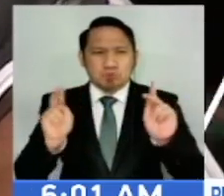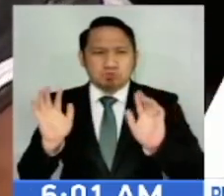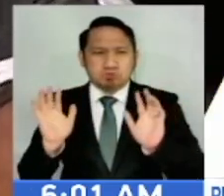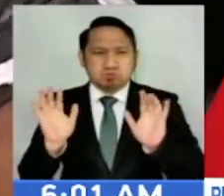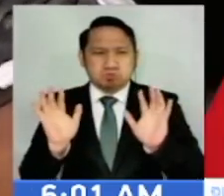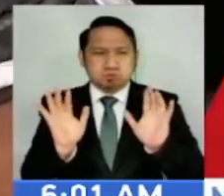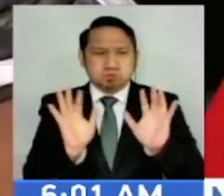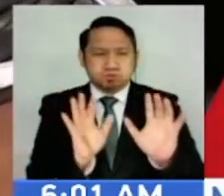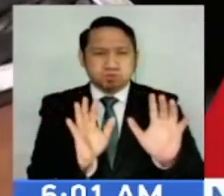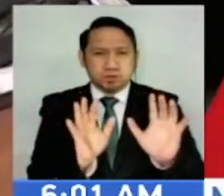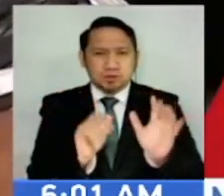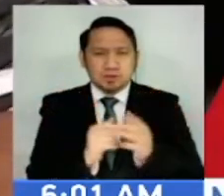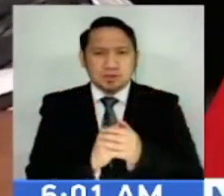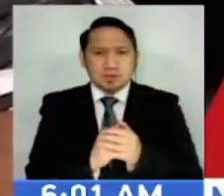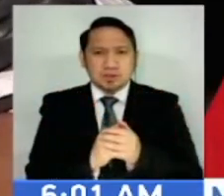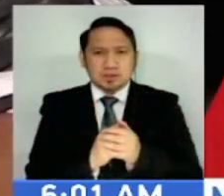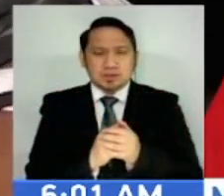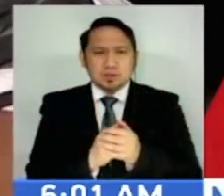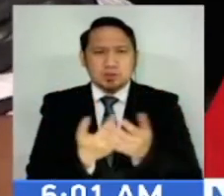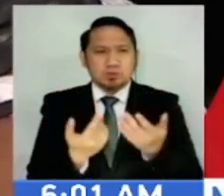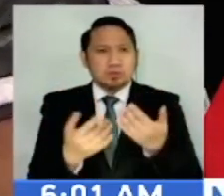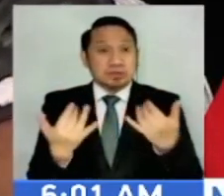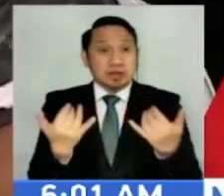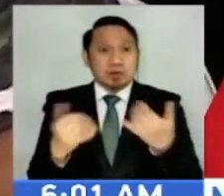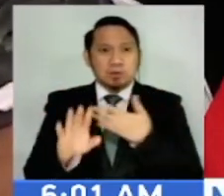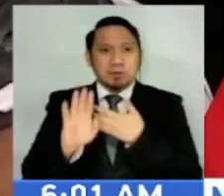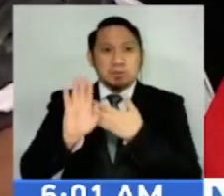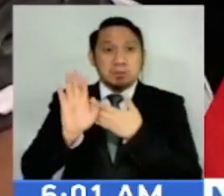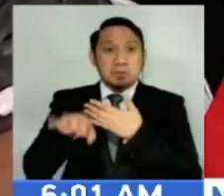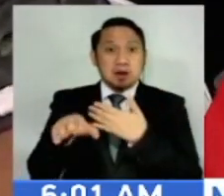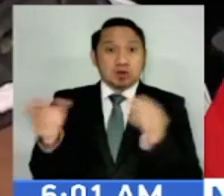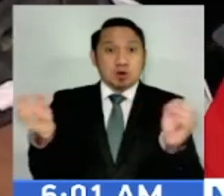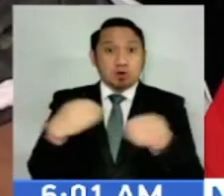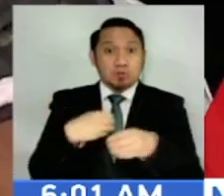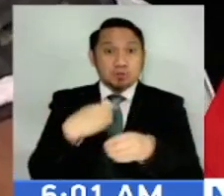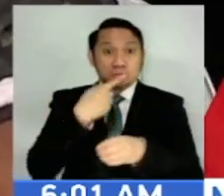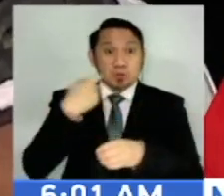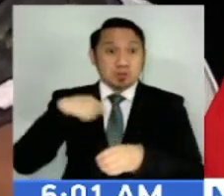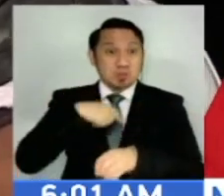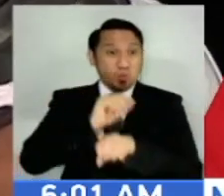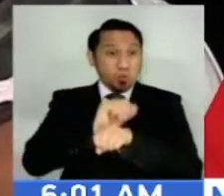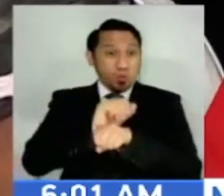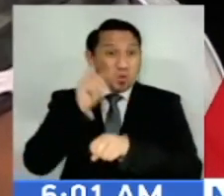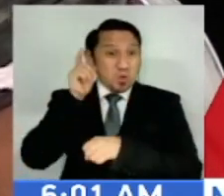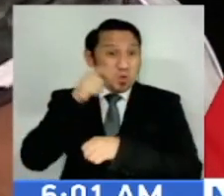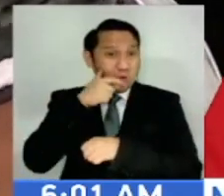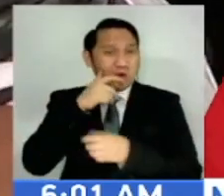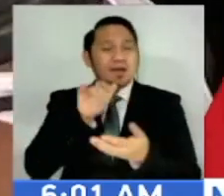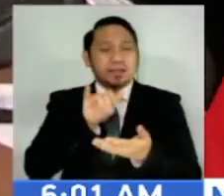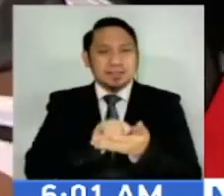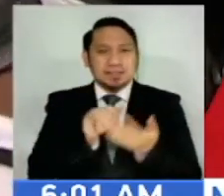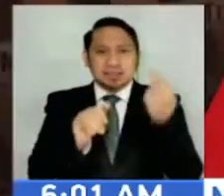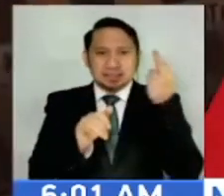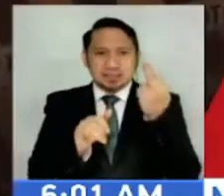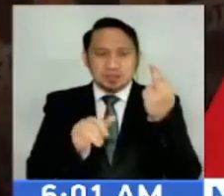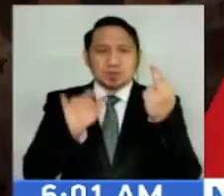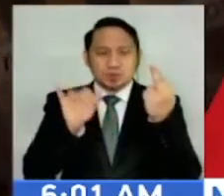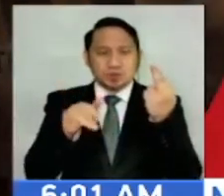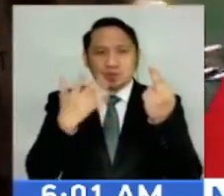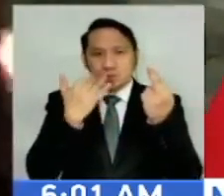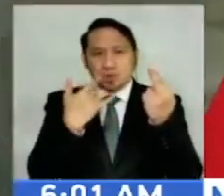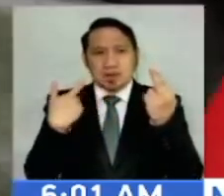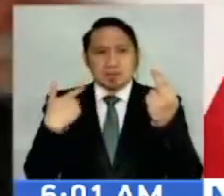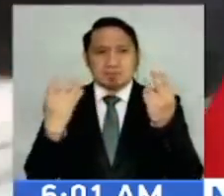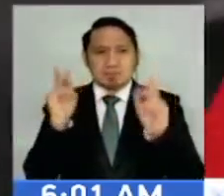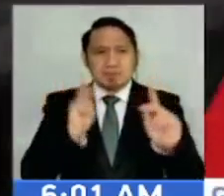na sa office, lalo na kami mga call center, ayun po rin po yung reason kung bakit dumadagsa po yung mga pasahero. Kaya